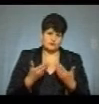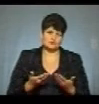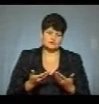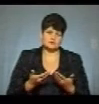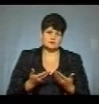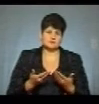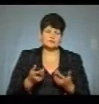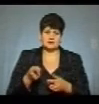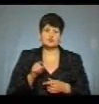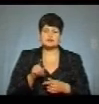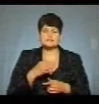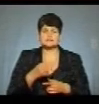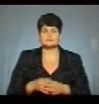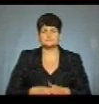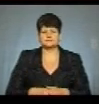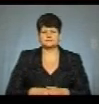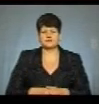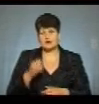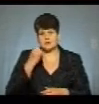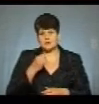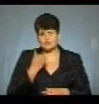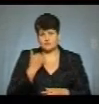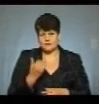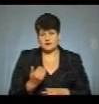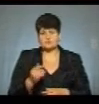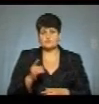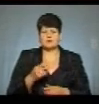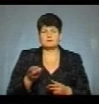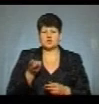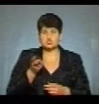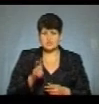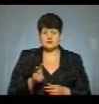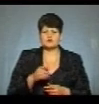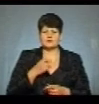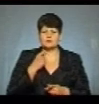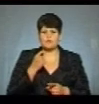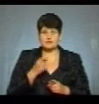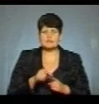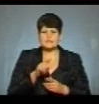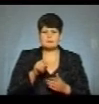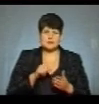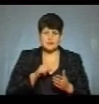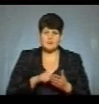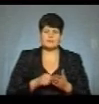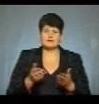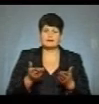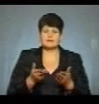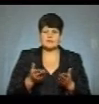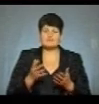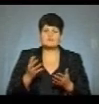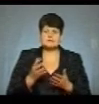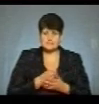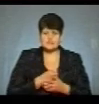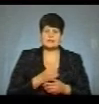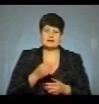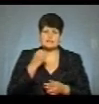тими варіантами, що я сказав, так. Я вам дуже дякую, що ви до нас прийшли, що ми відповіли на ті запитання, які встигли.